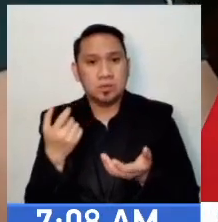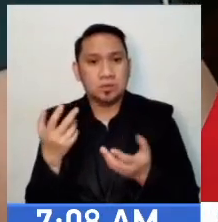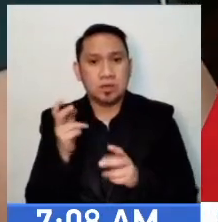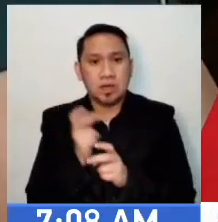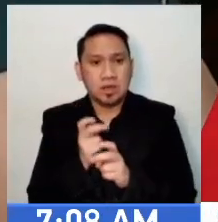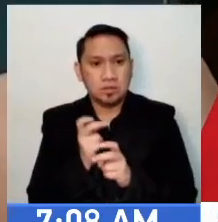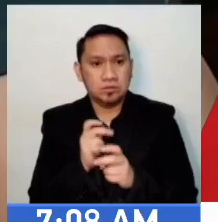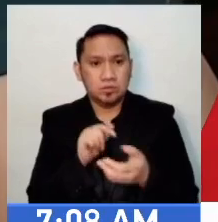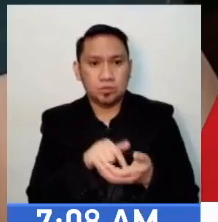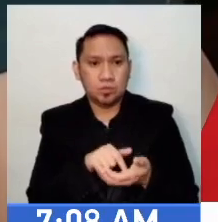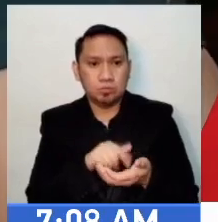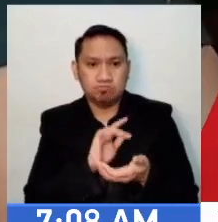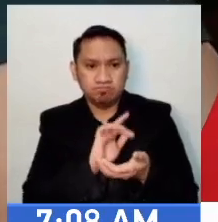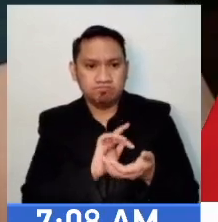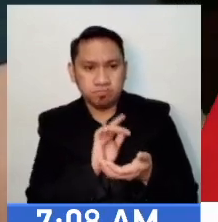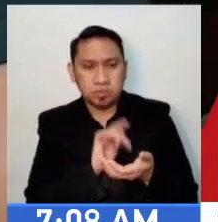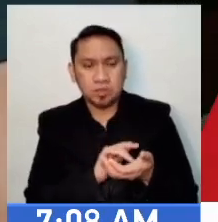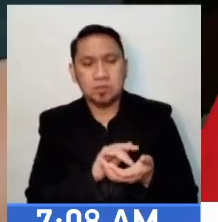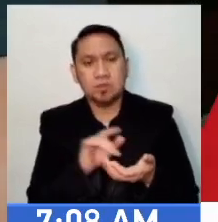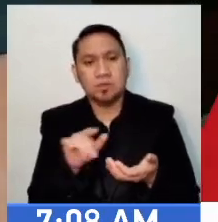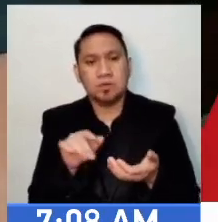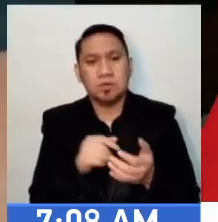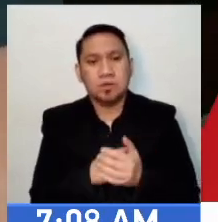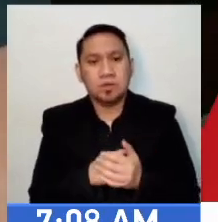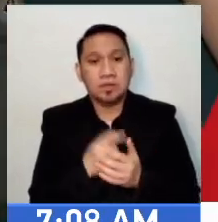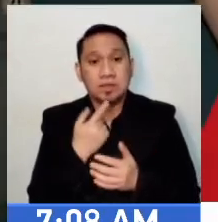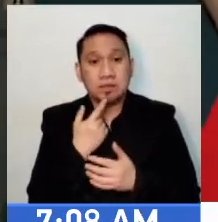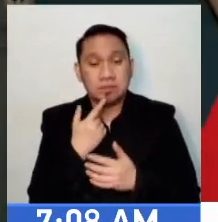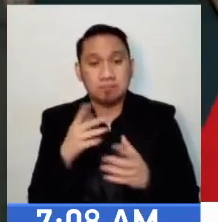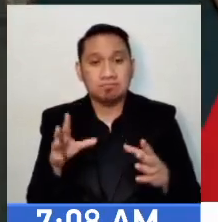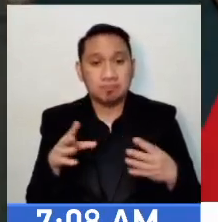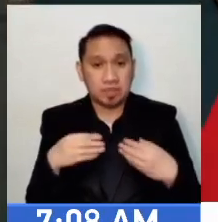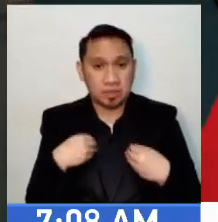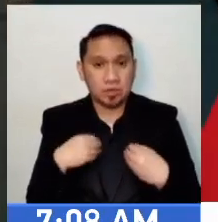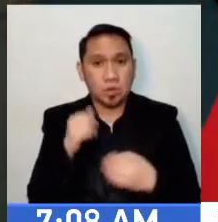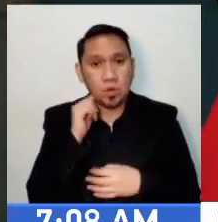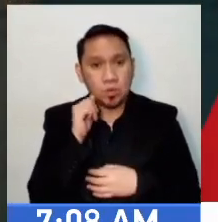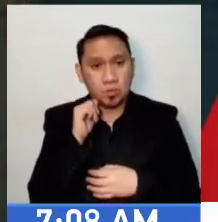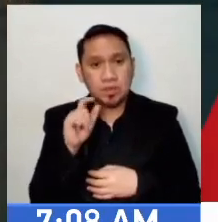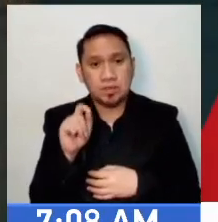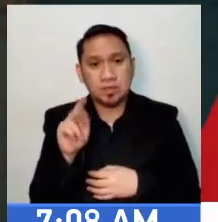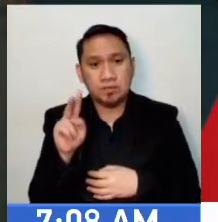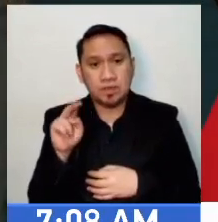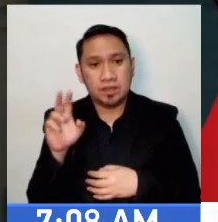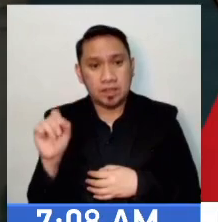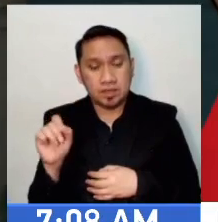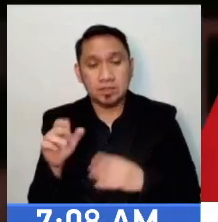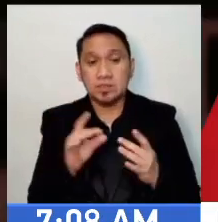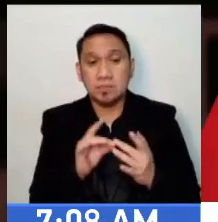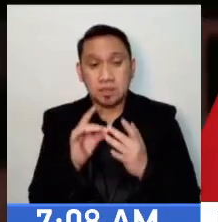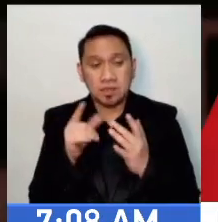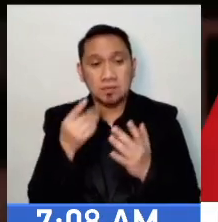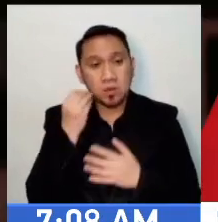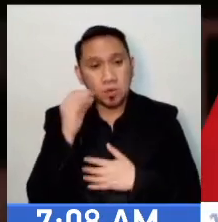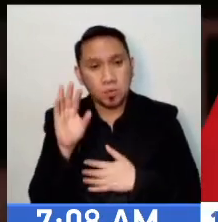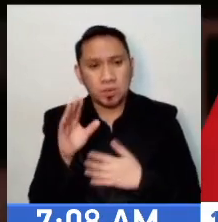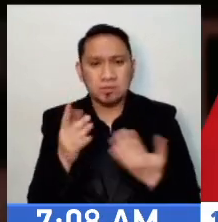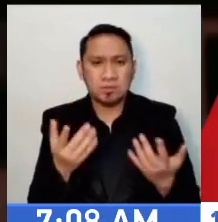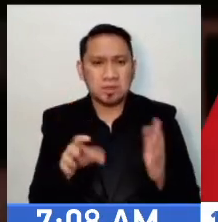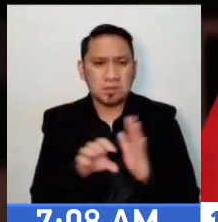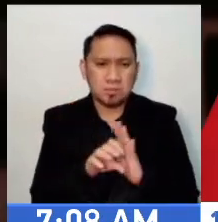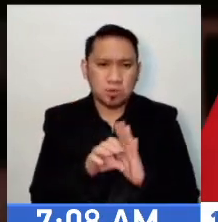Si Krisha pabor din dyan. TNVS talaga ang palagi niyang ginagamit lalo kapag uuwi sa 10 oras ng gabi. Kasi kanina